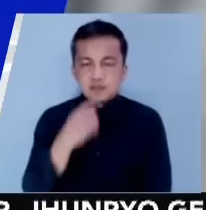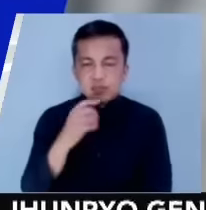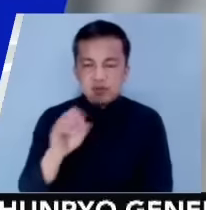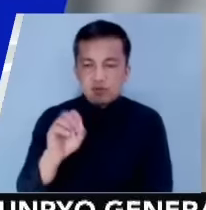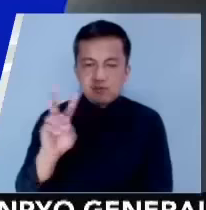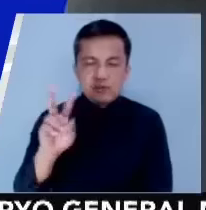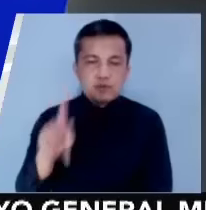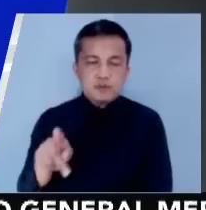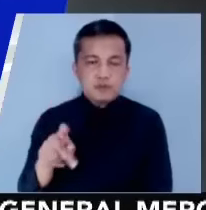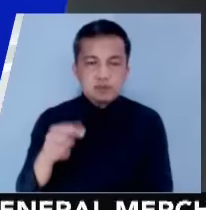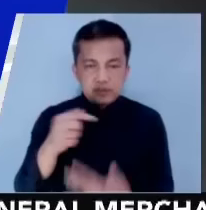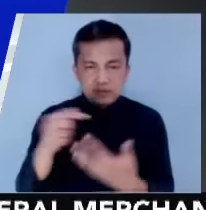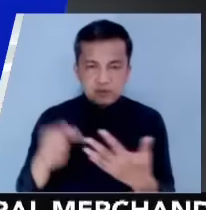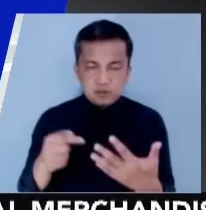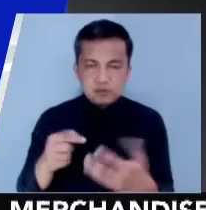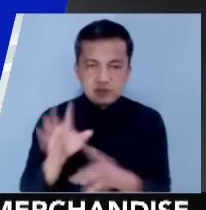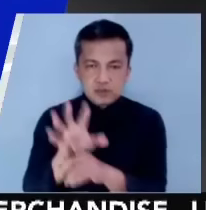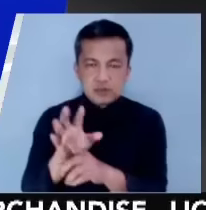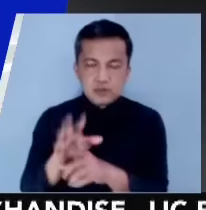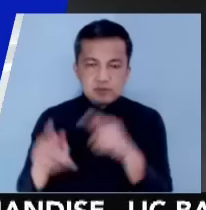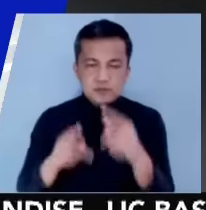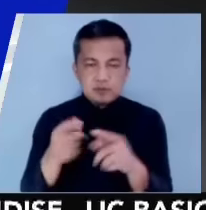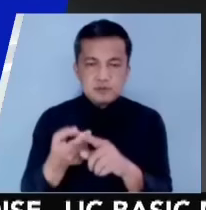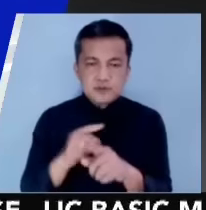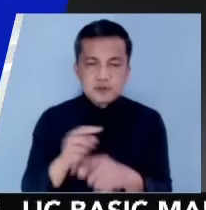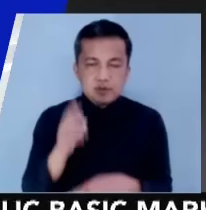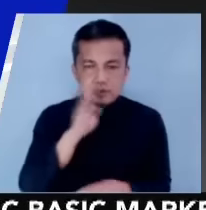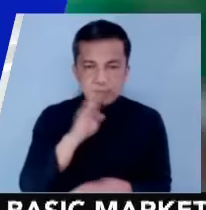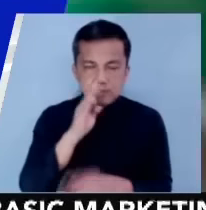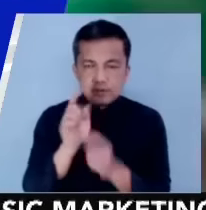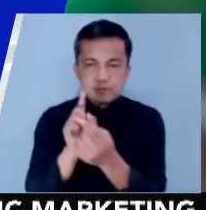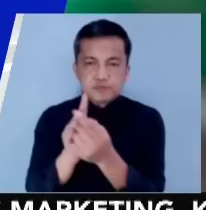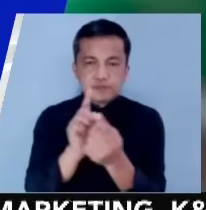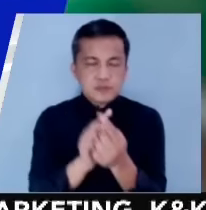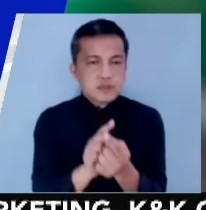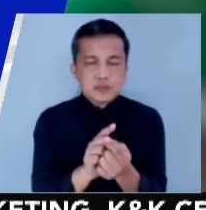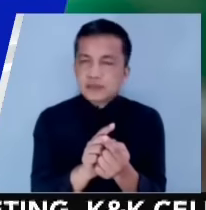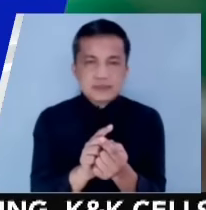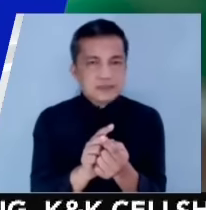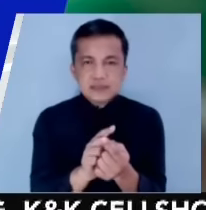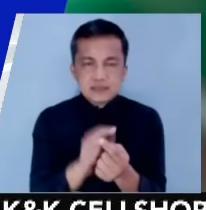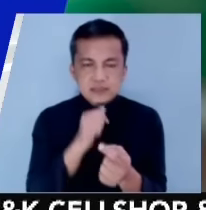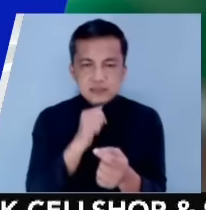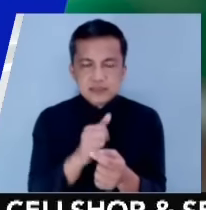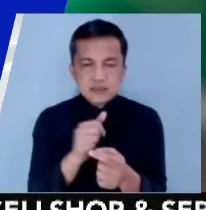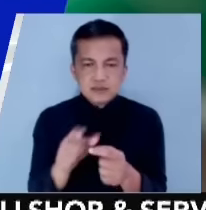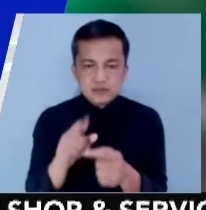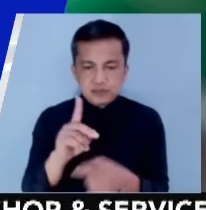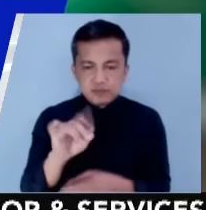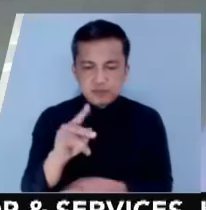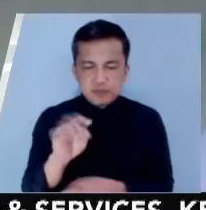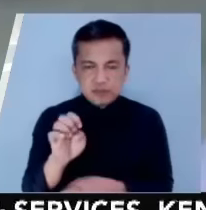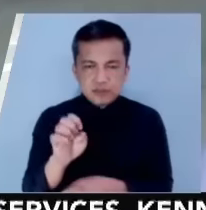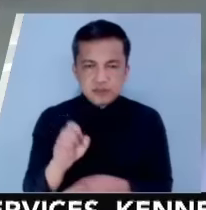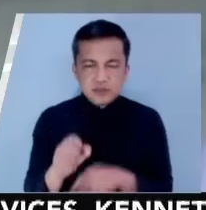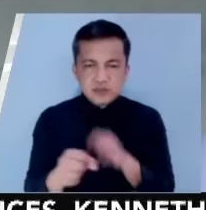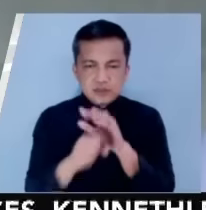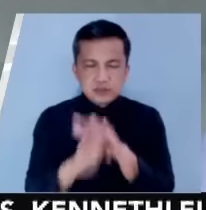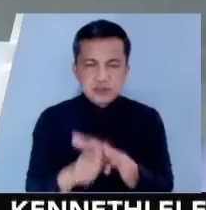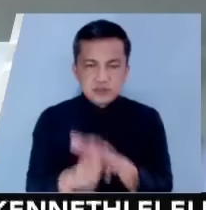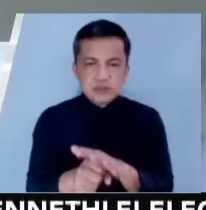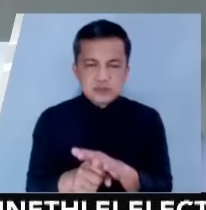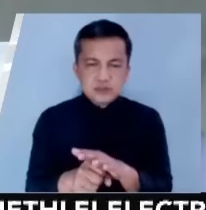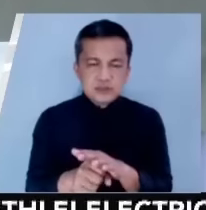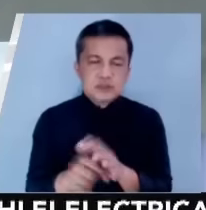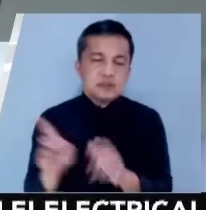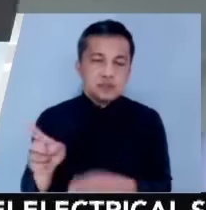pang kilalang personalidad sa Bicol ang kanyang kinita. Hindi anila mukhang desperado o distressed si Duterte. Sa aming